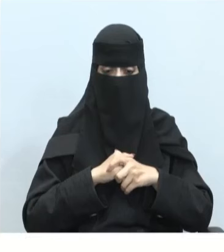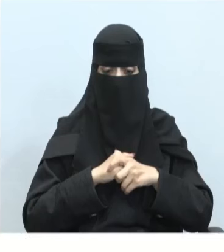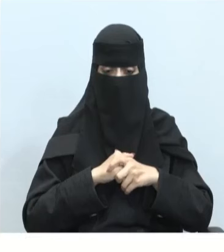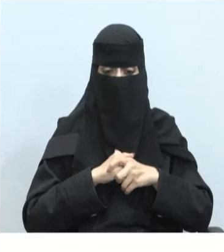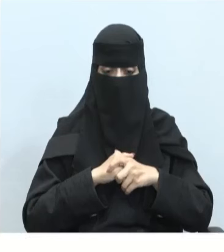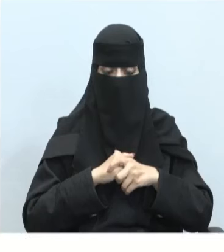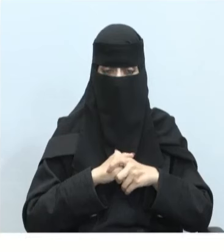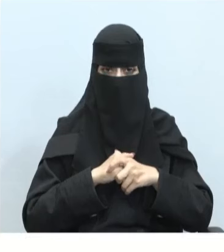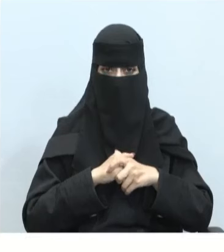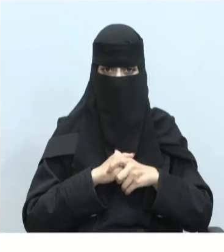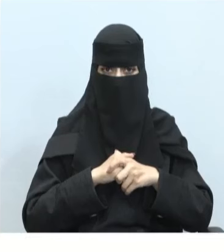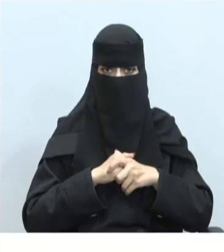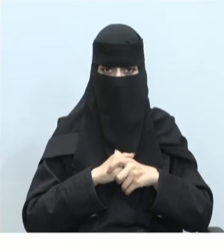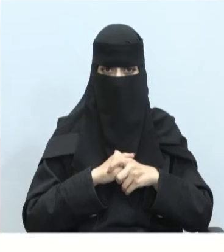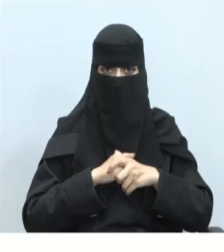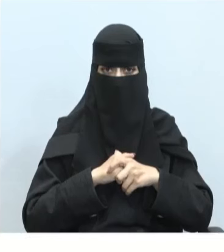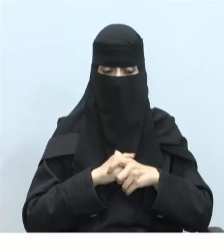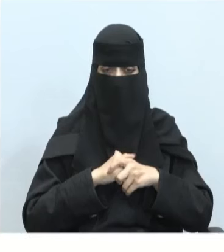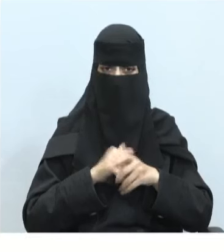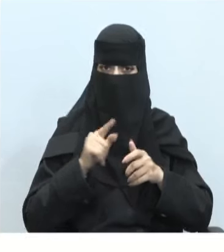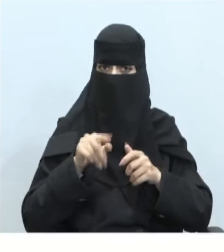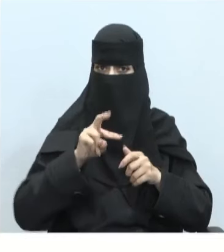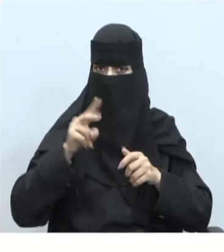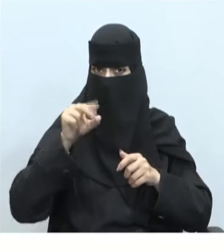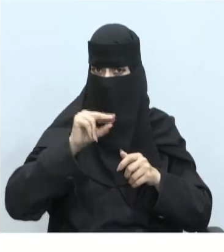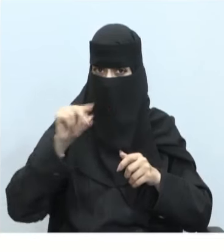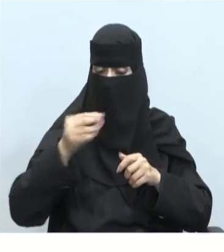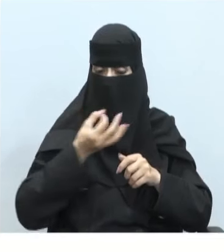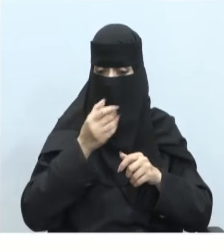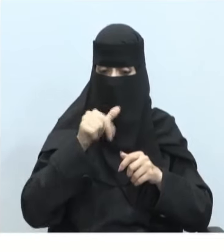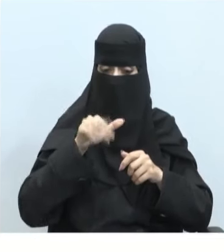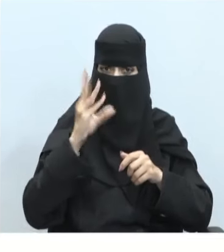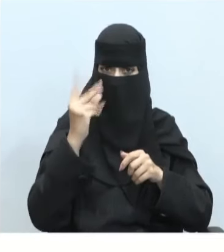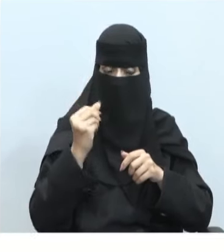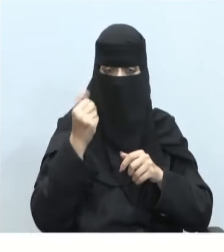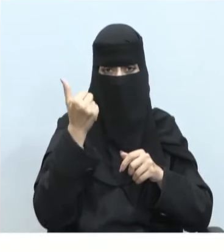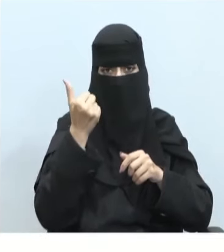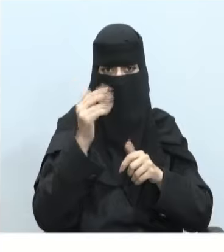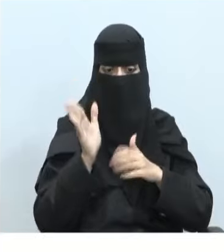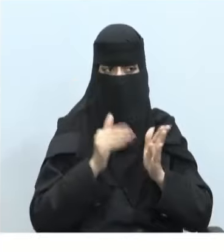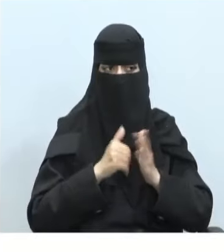استبدال هنا نضغط على استبدال كما يشير اليه السهم رقم